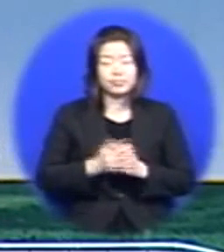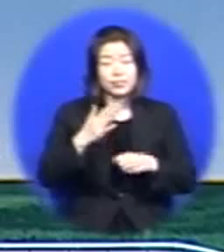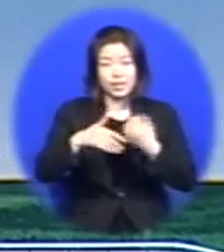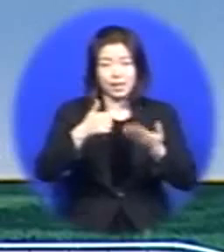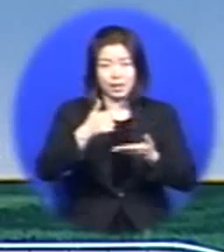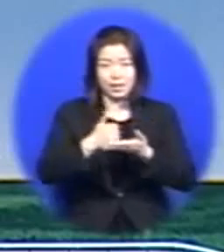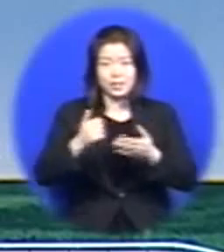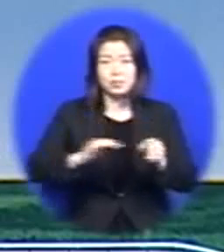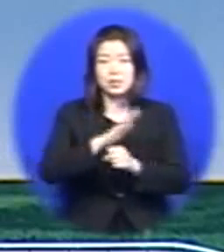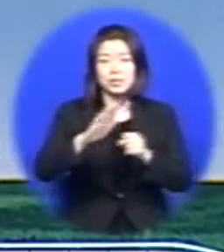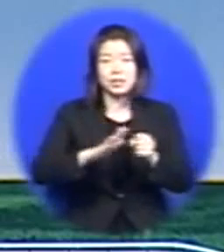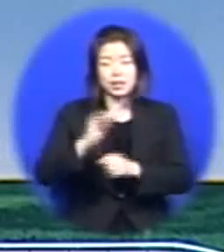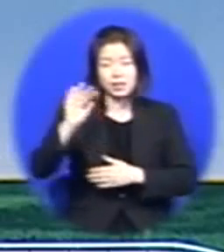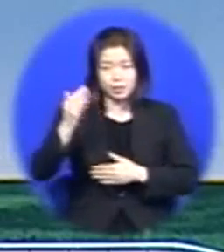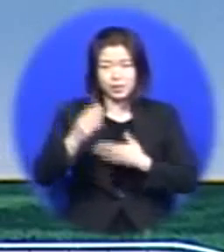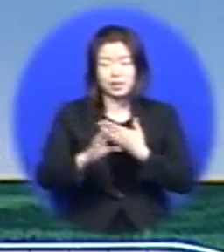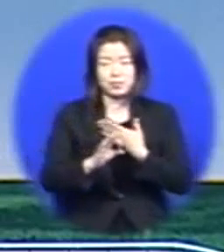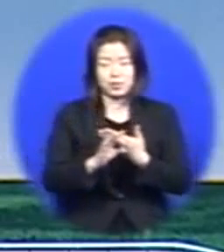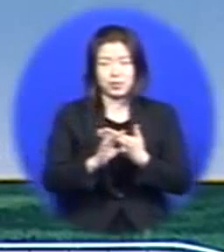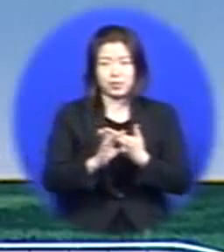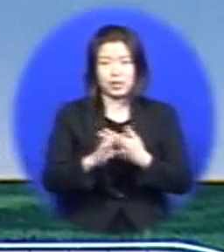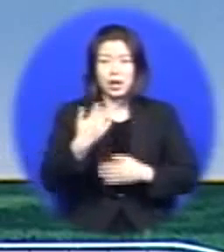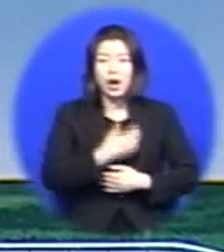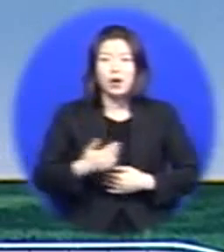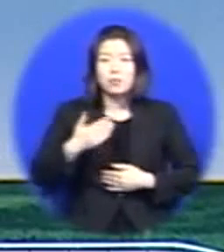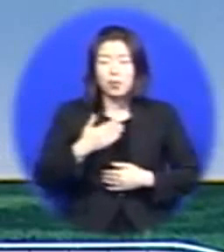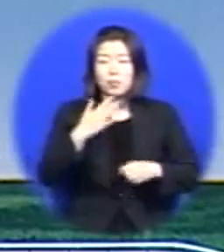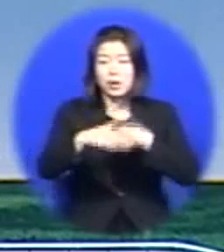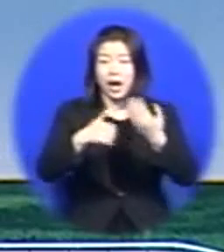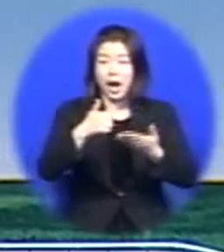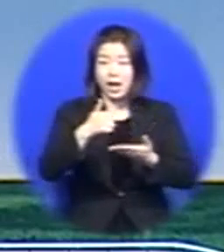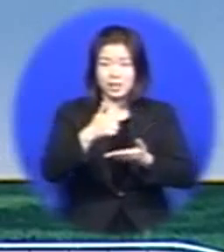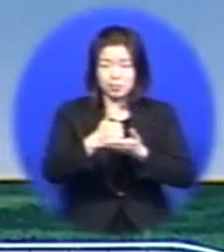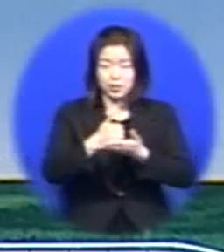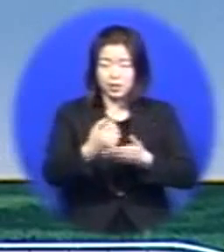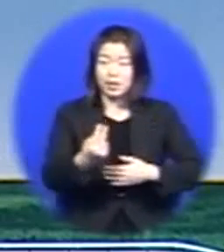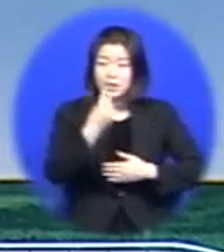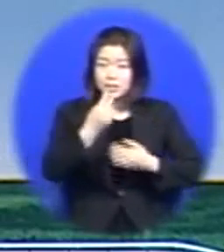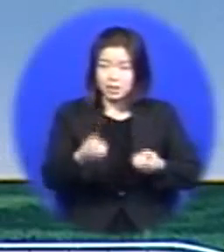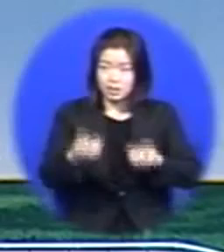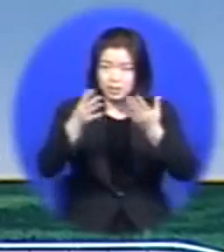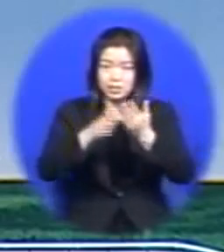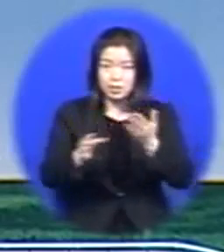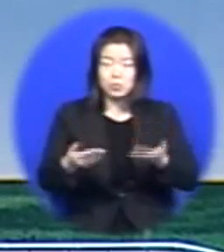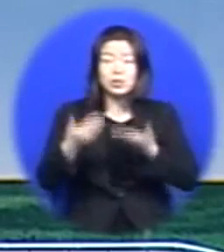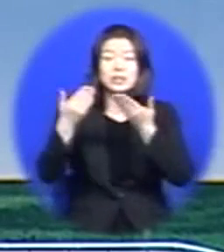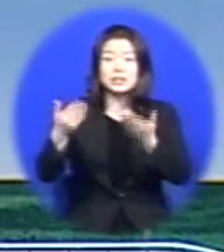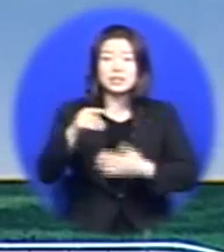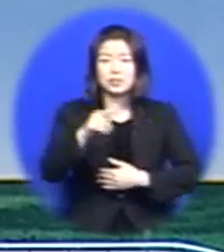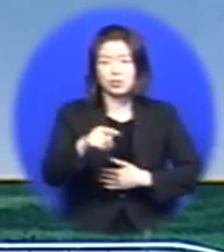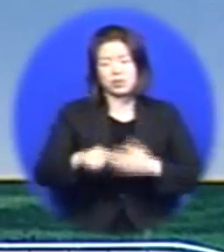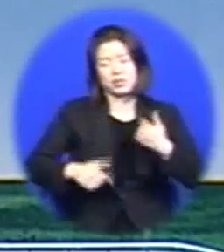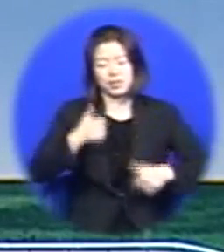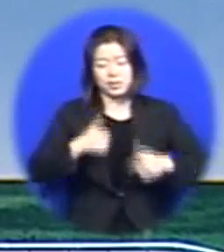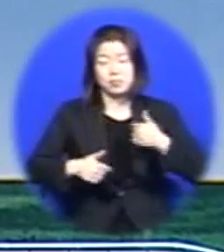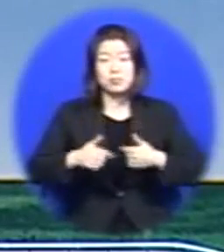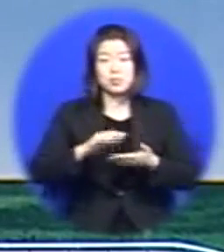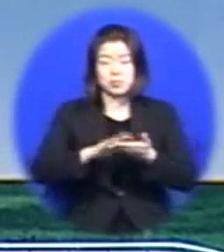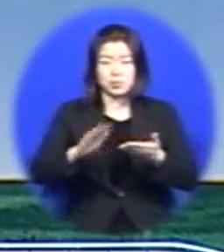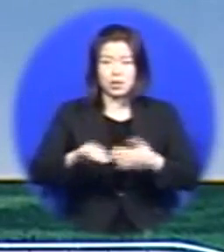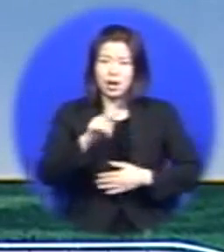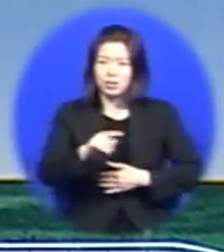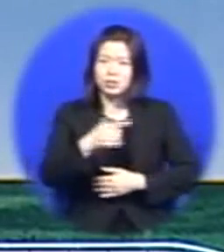하나님을 사랑하게 되면 몸을 하나님께 산제물로 드리는 게 기쁨이에요.